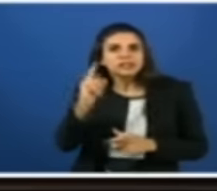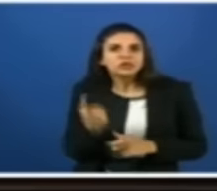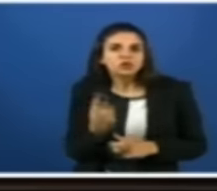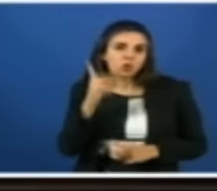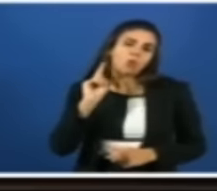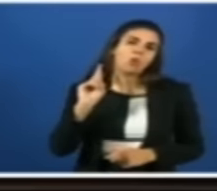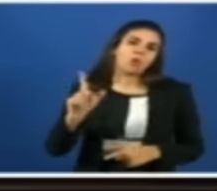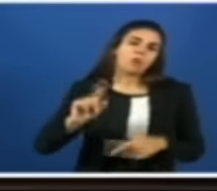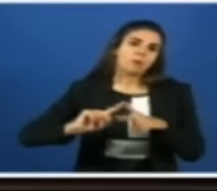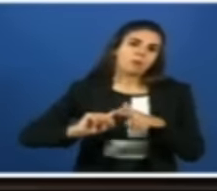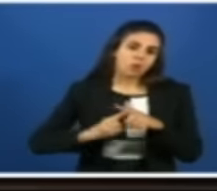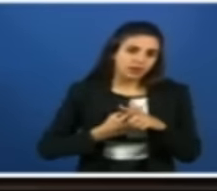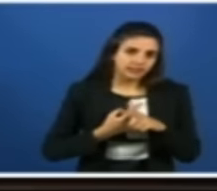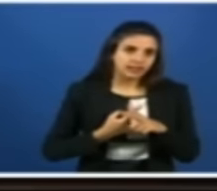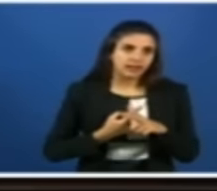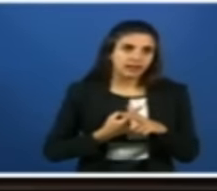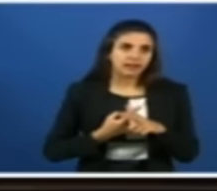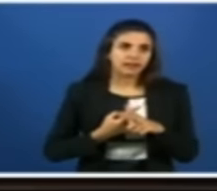projedir.